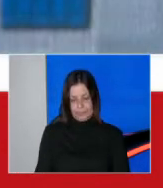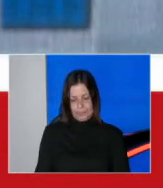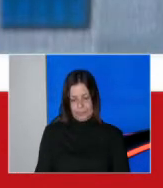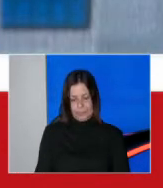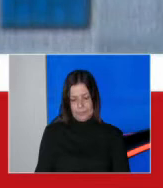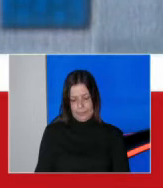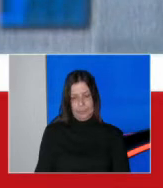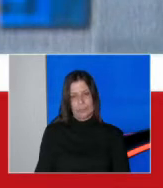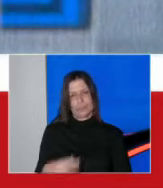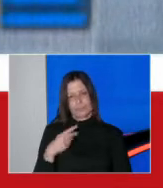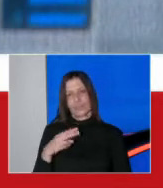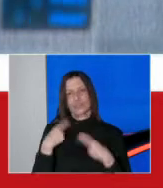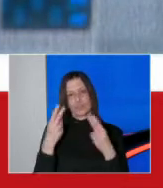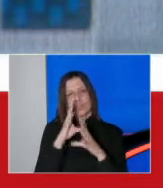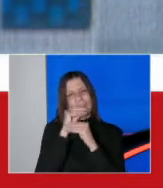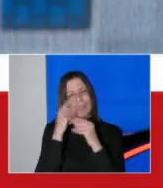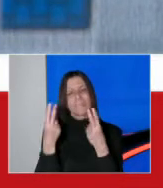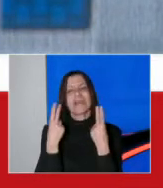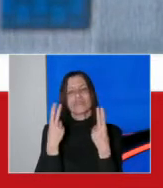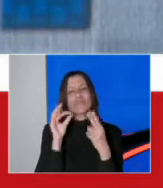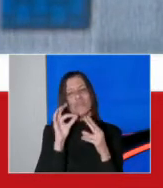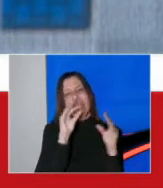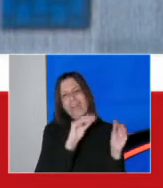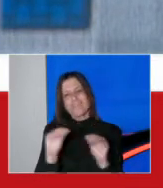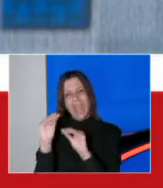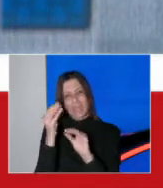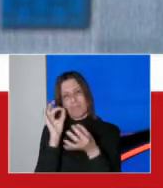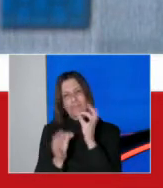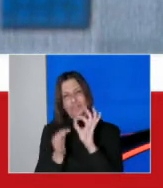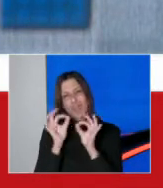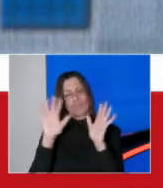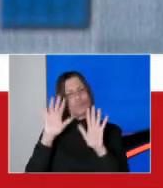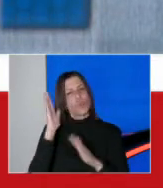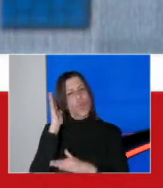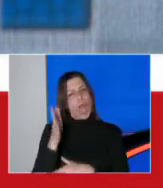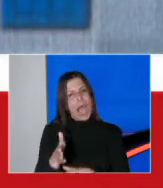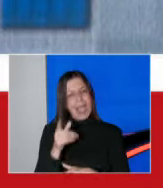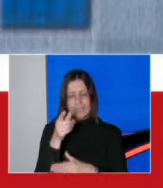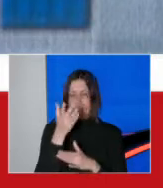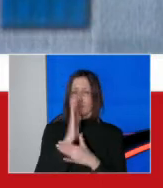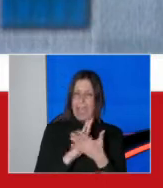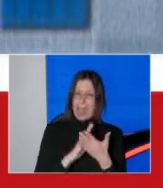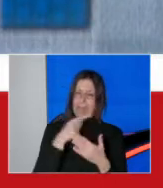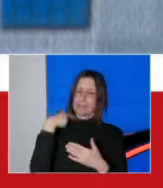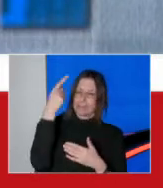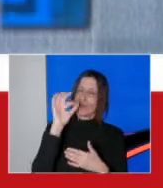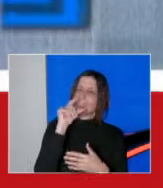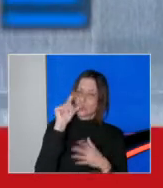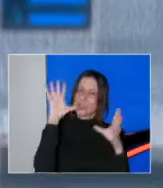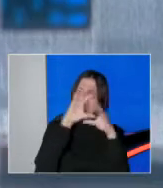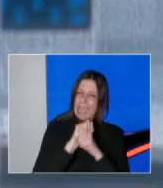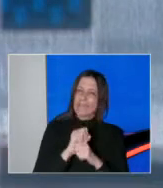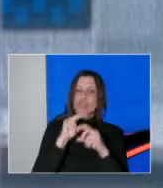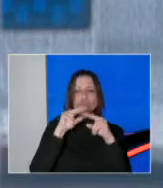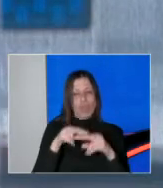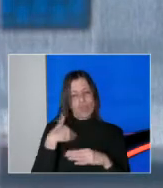טוב, אנחנו עוד נשוב לעסוק במשמעות של העברת משפט בשידור חי, אבל זה בחלק של ציוצי ערב, תישארו איתנו